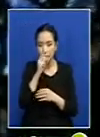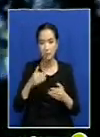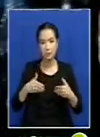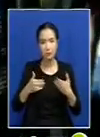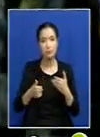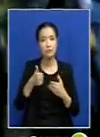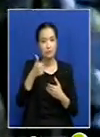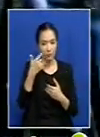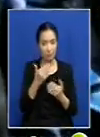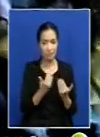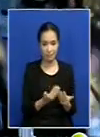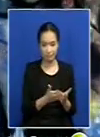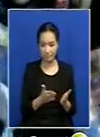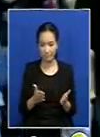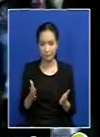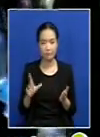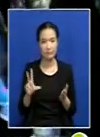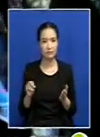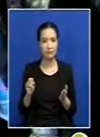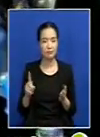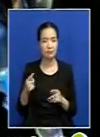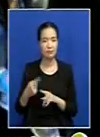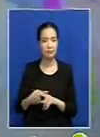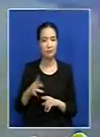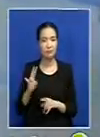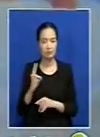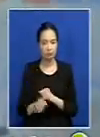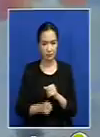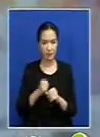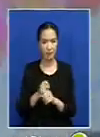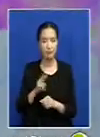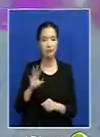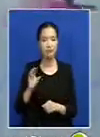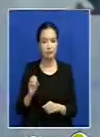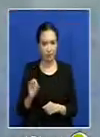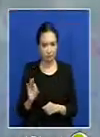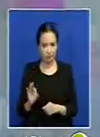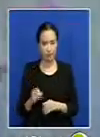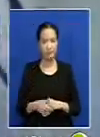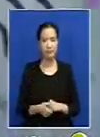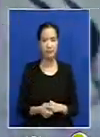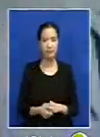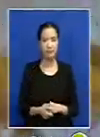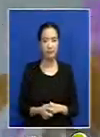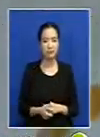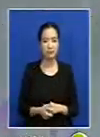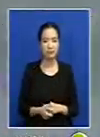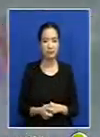ได้แล้วตั้งแต่วันนี้ไปจนถึงวันที่31กรกฎาคม2559ค่ะ